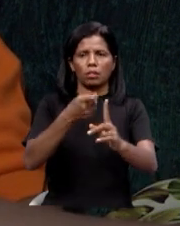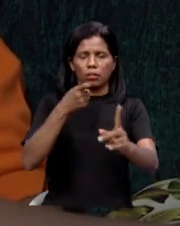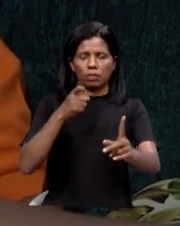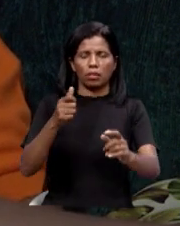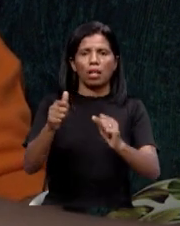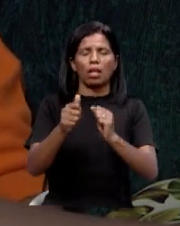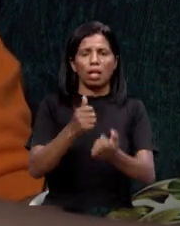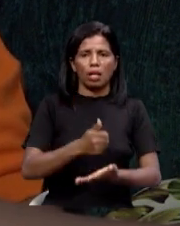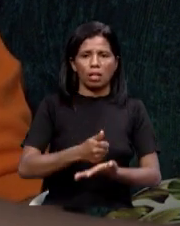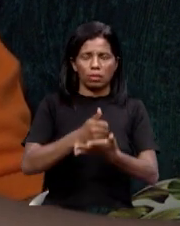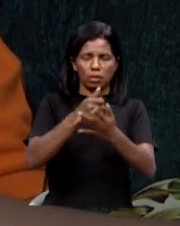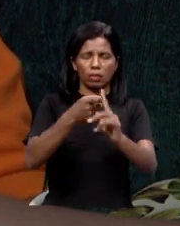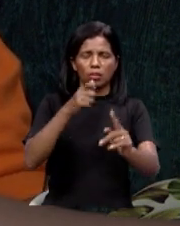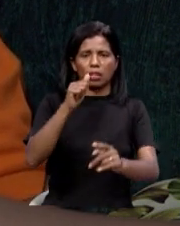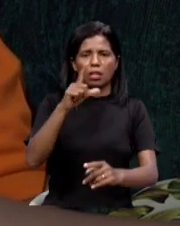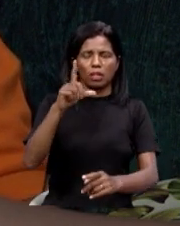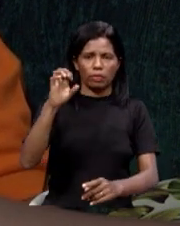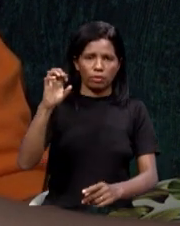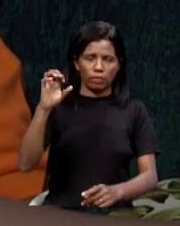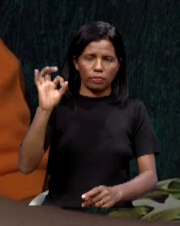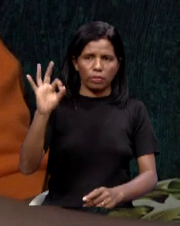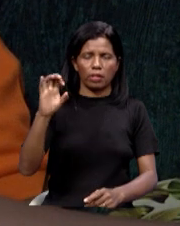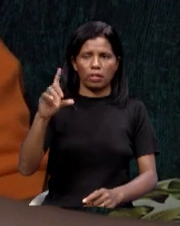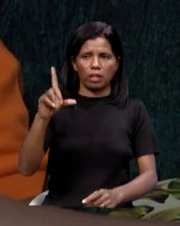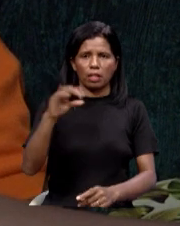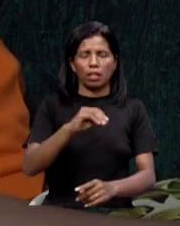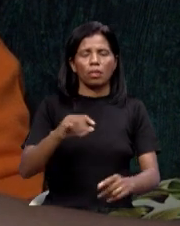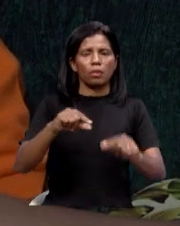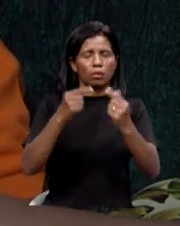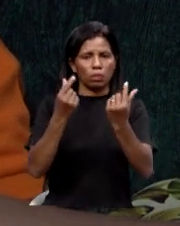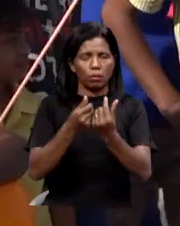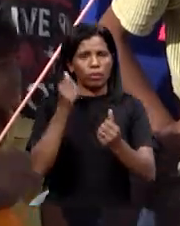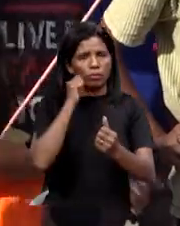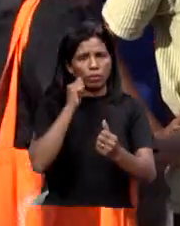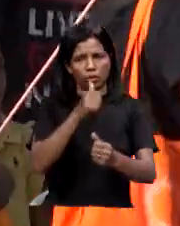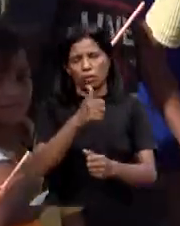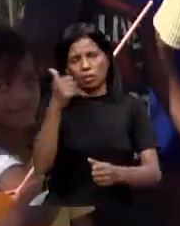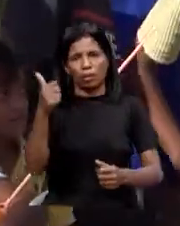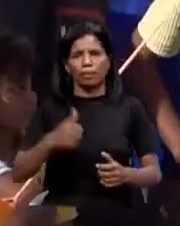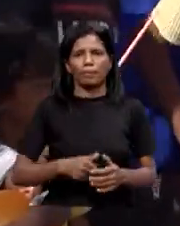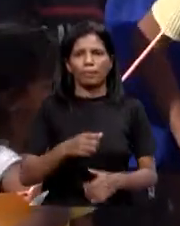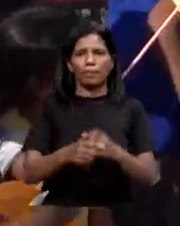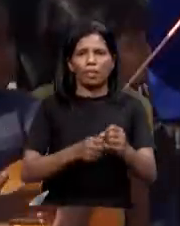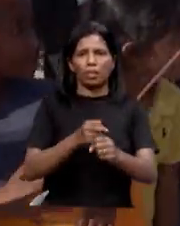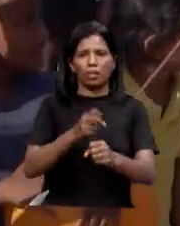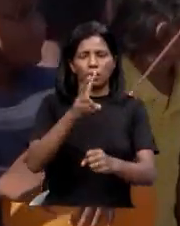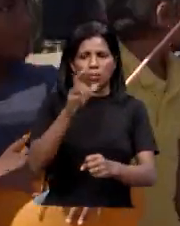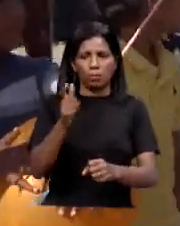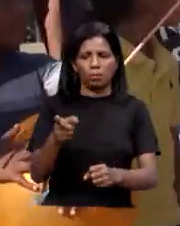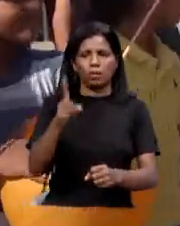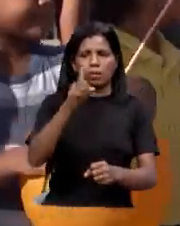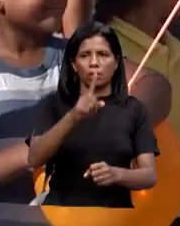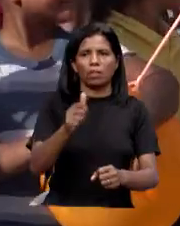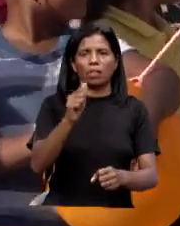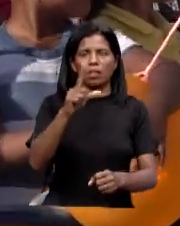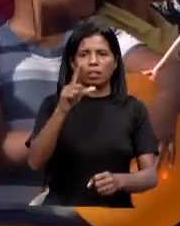alfela ninian no mos husi parte membro rede referal sira selo. Iha tinan rihun rua ruan nulu resin ida